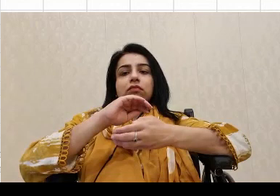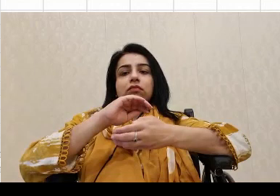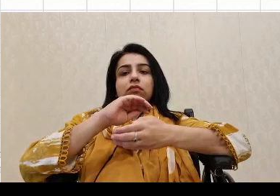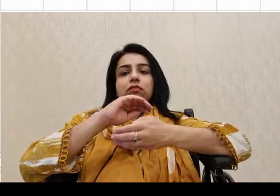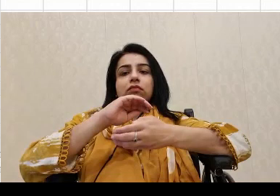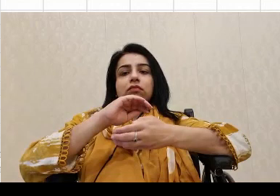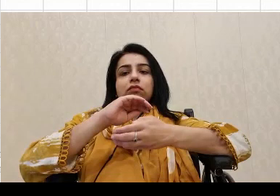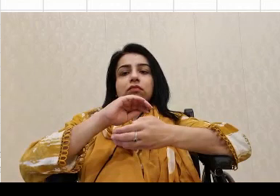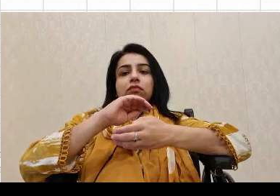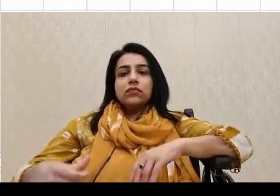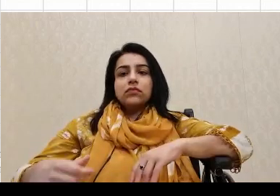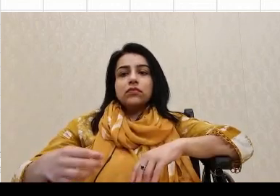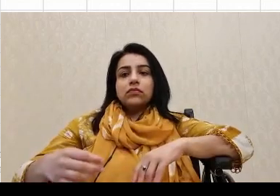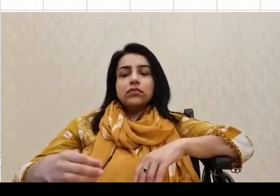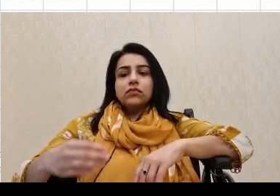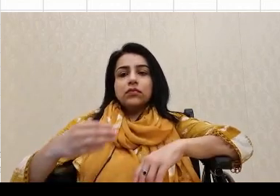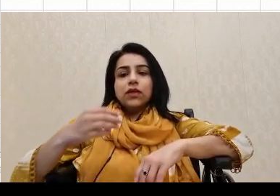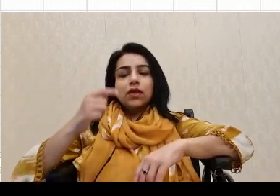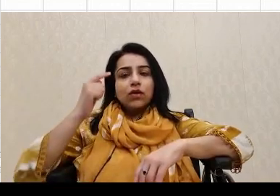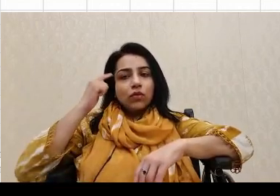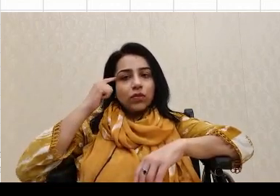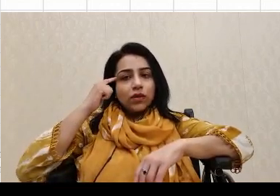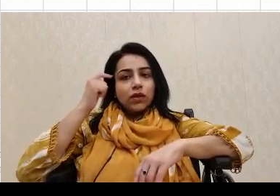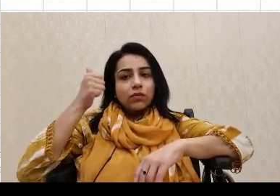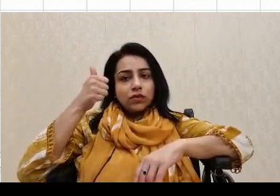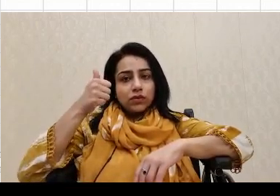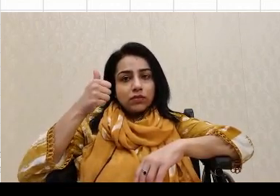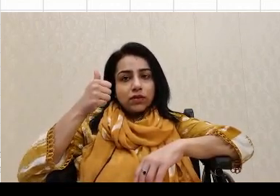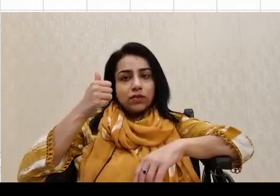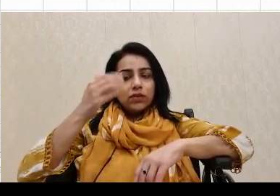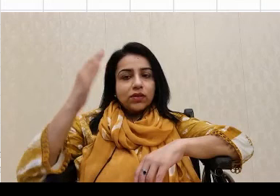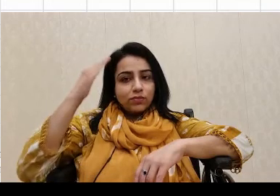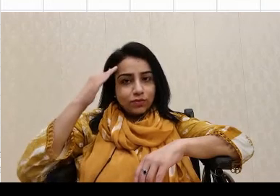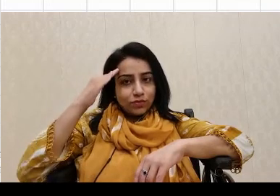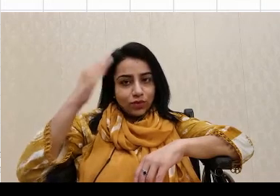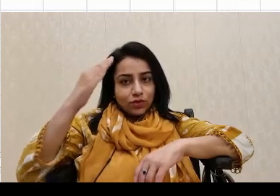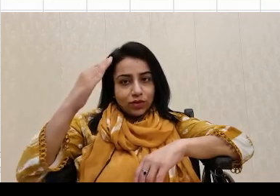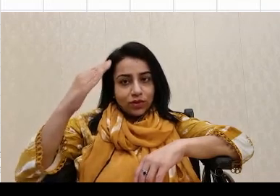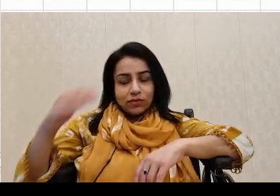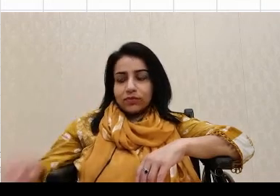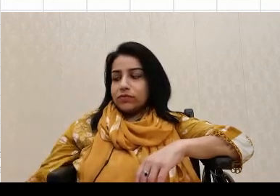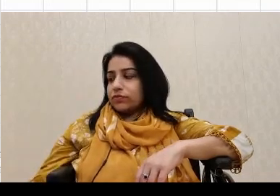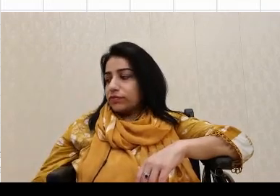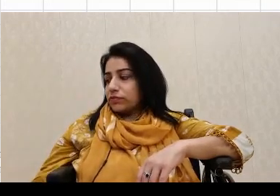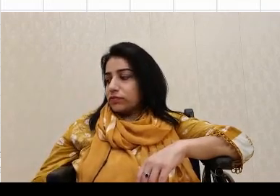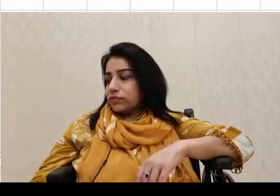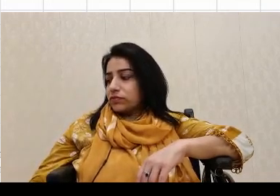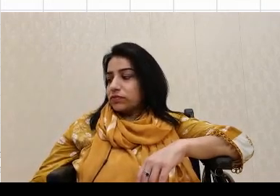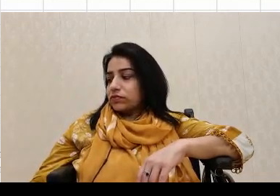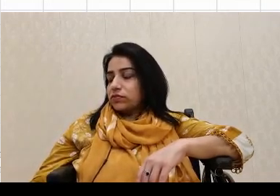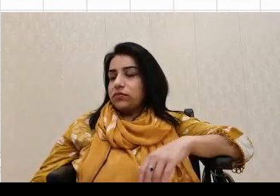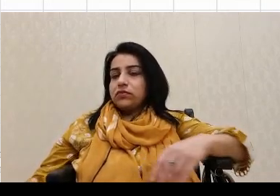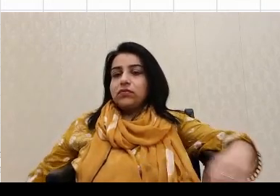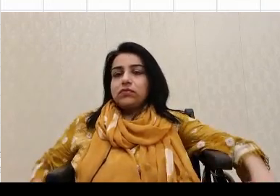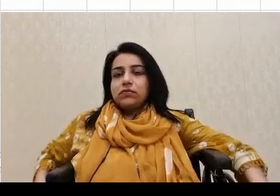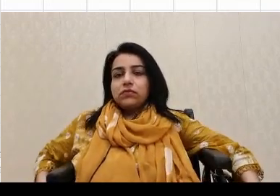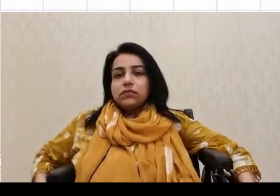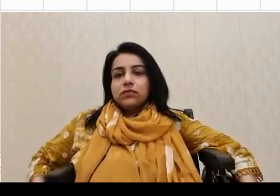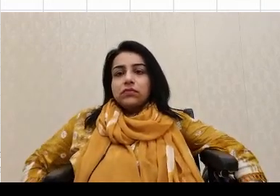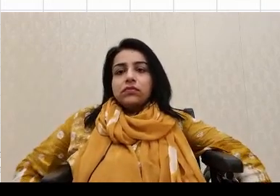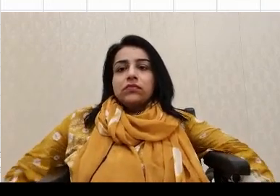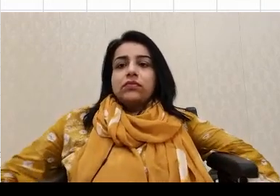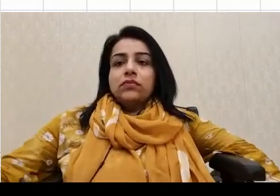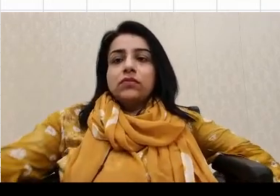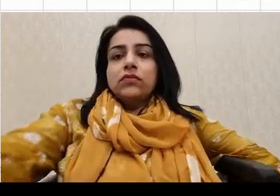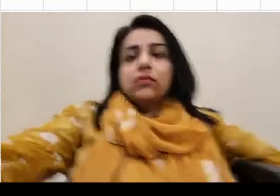2 जमा 2 जो है वो आपने कौन से कॉलम में और कौन सी रो में लिखा हुआ है। अच्छा, वैसा है 8